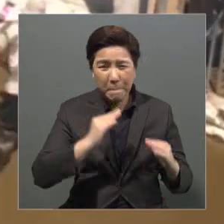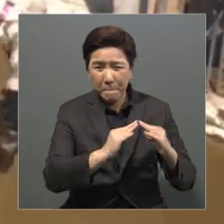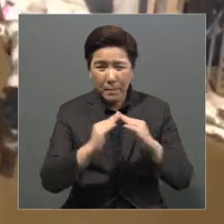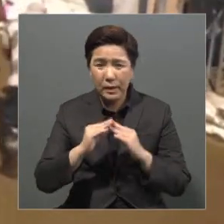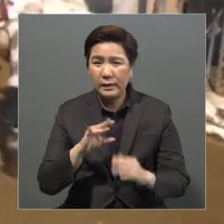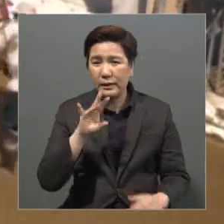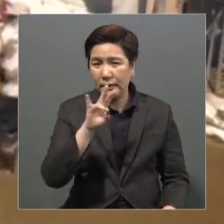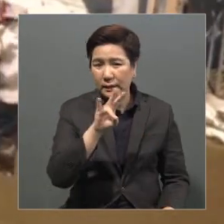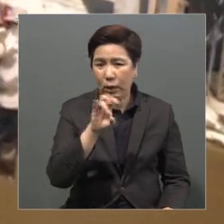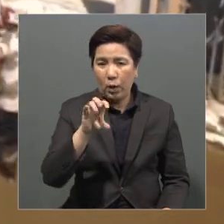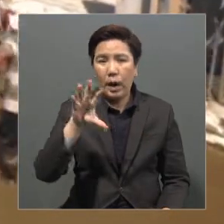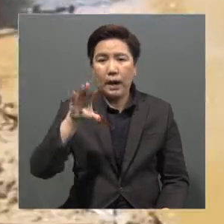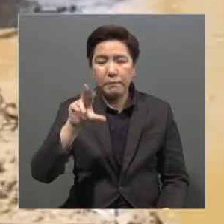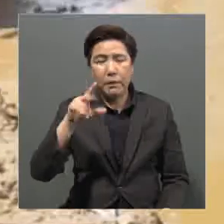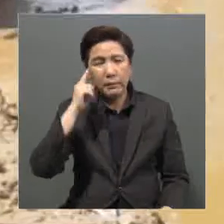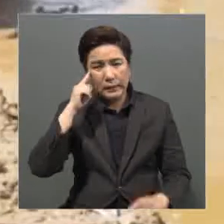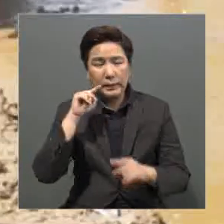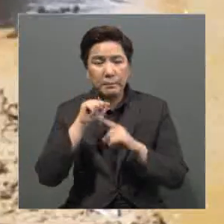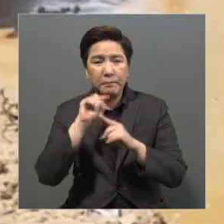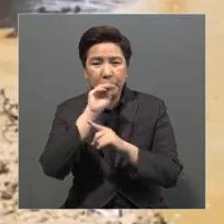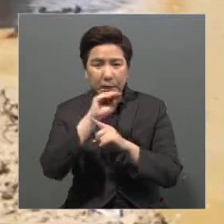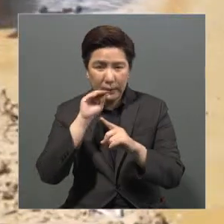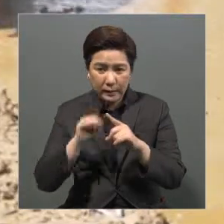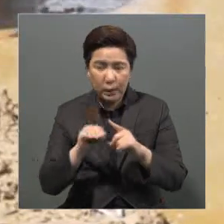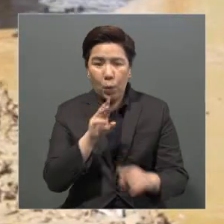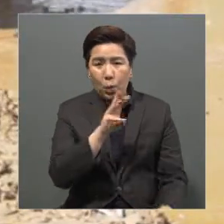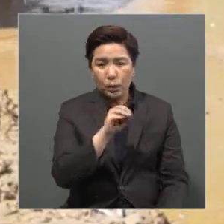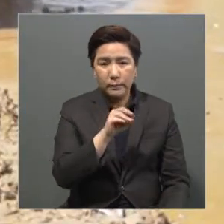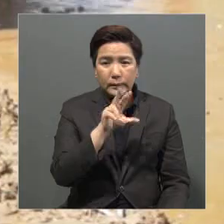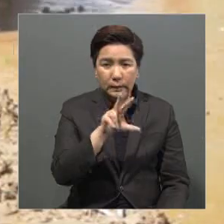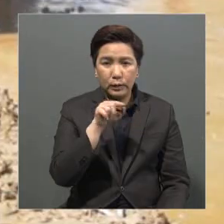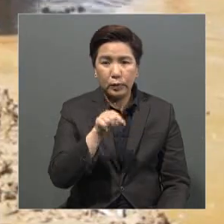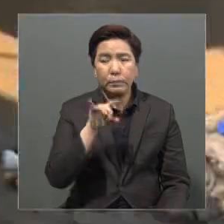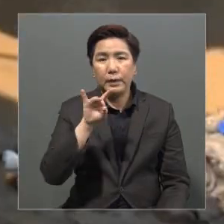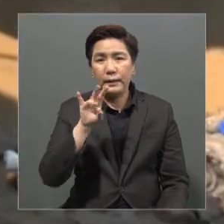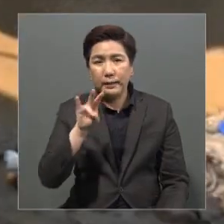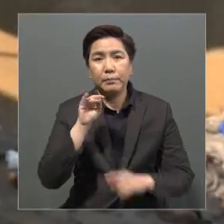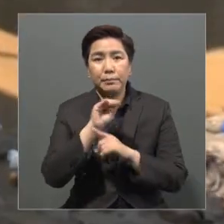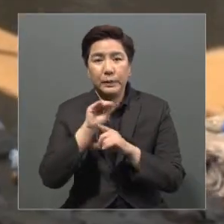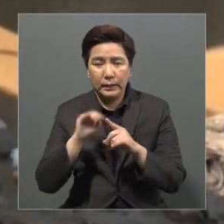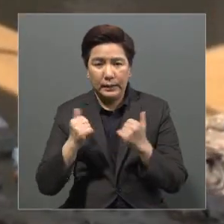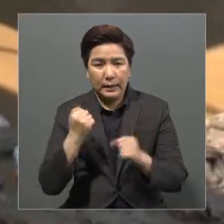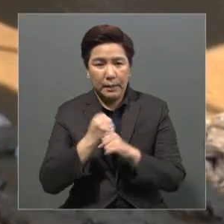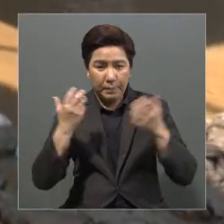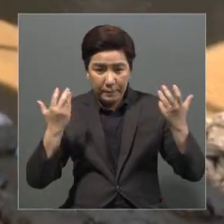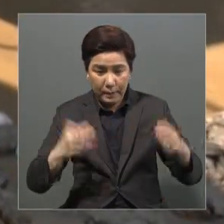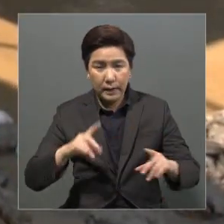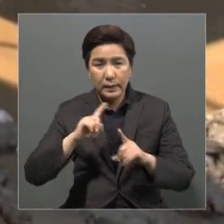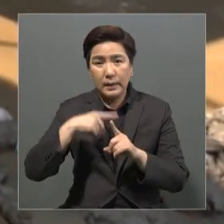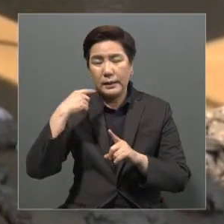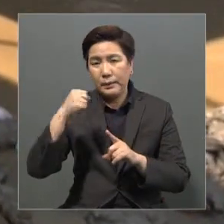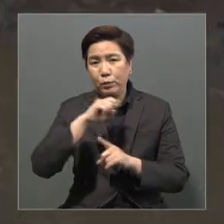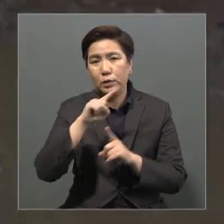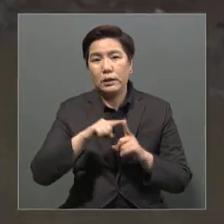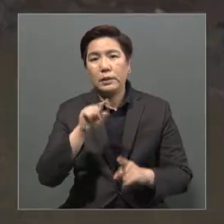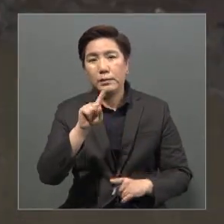753หลังคิดเป็น63.8 7%ของทั้งหมดคาดว่าจะแล้วเสร็จครับ 21ตุลาคมนี้